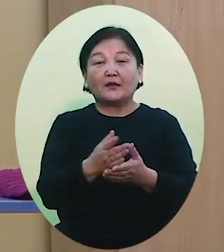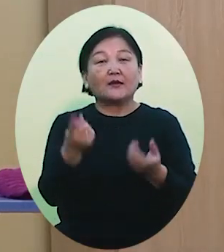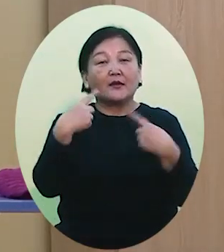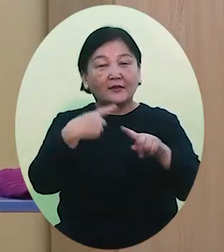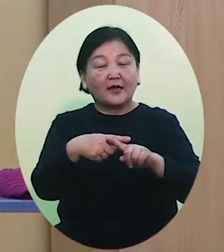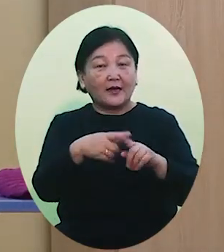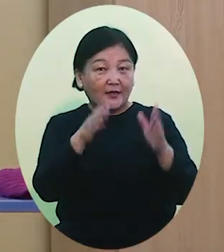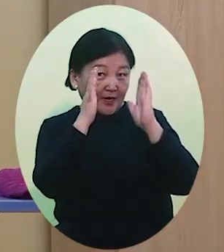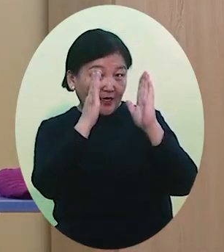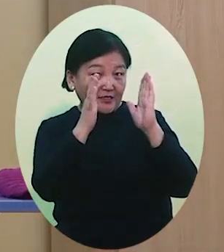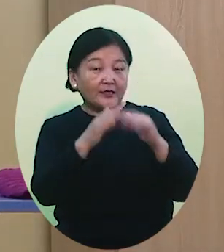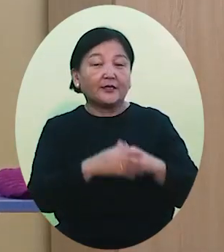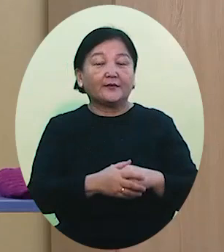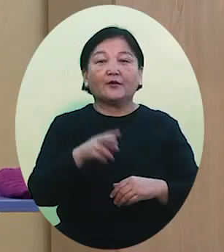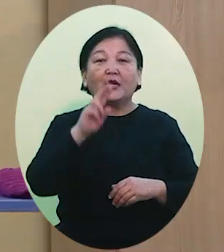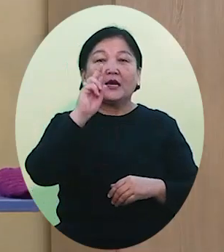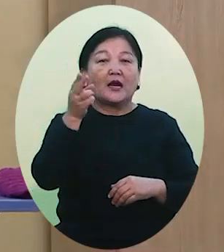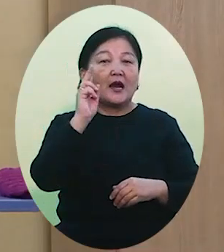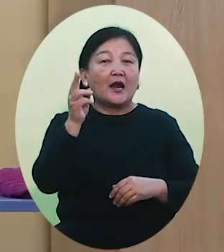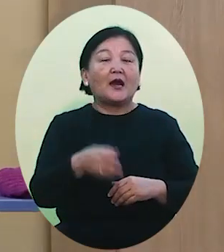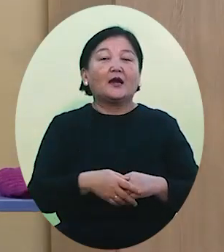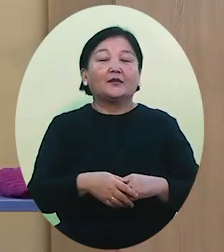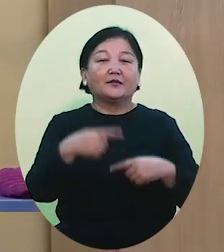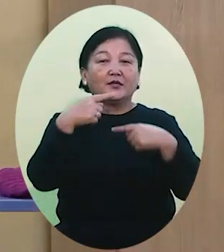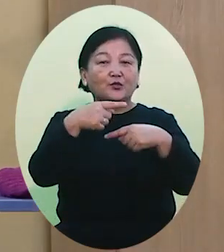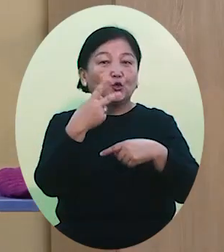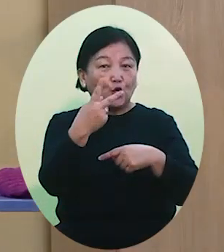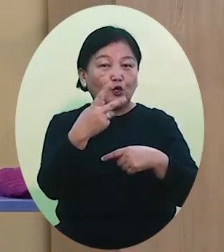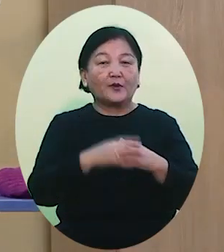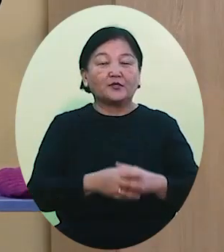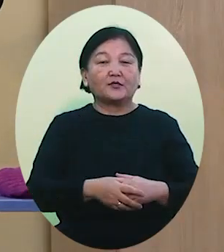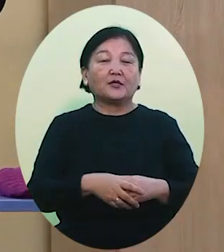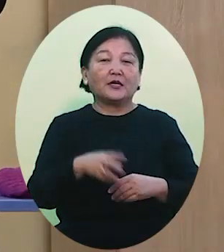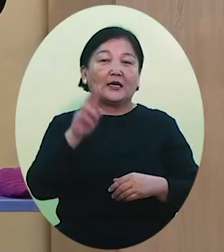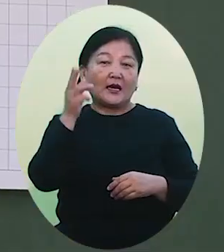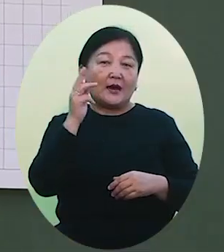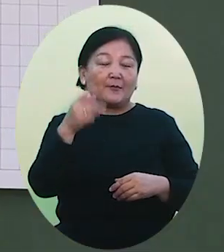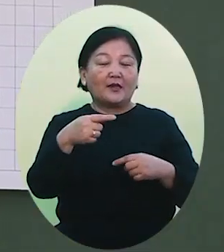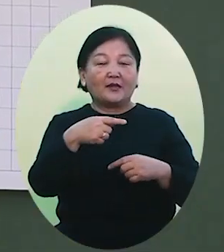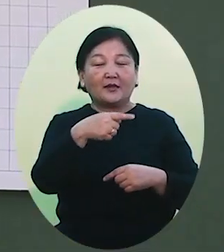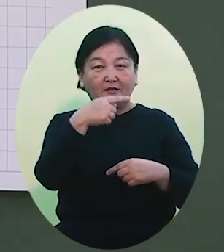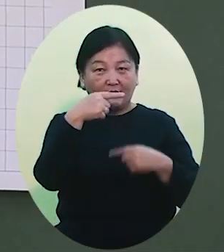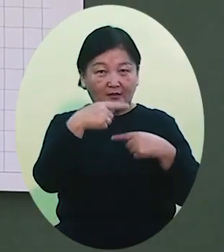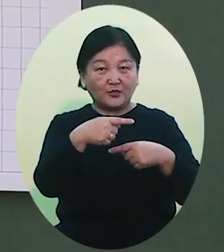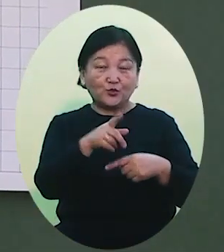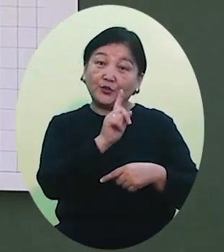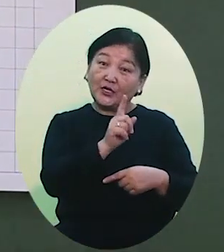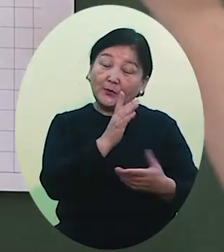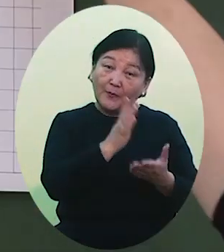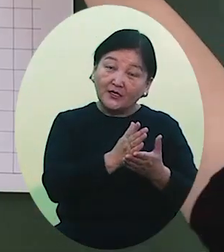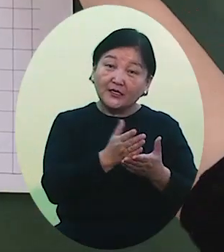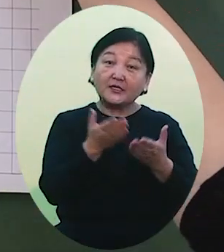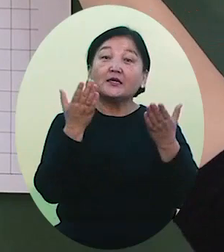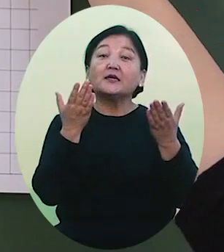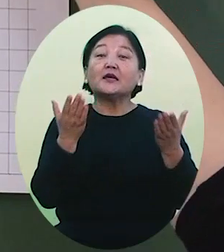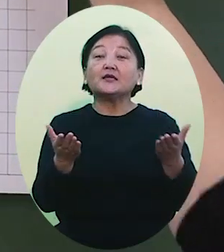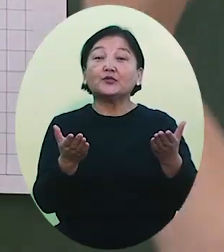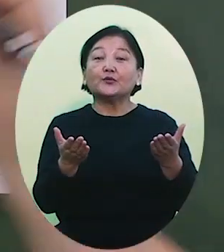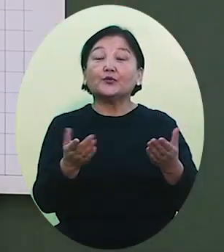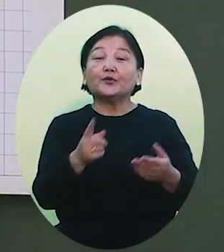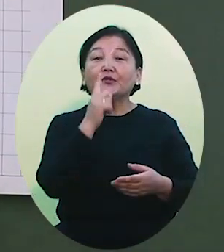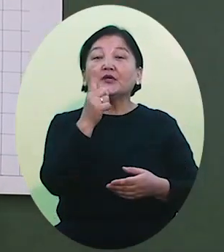k нь 2-той тэнцүү. Энд k коэффициент нь 1-той тэнцүү. За ийм үед энэ 1-р